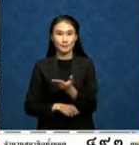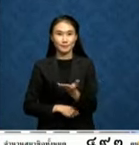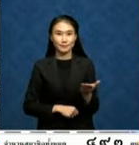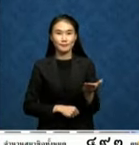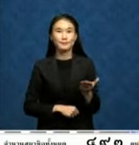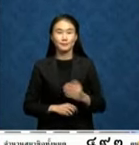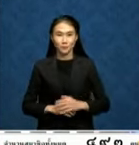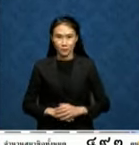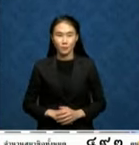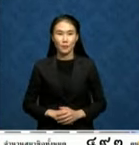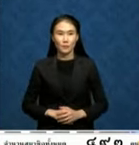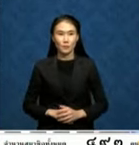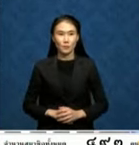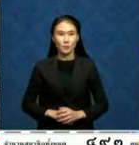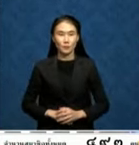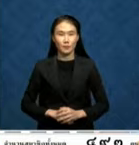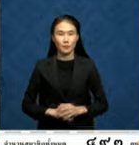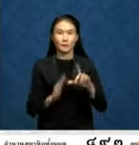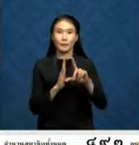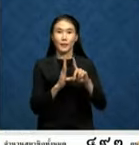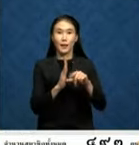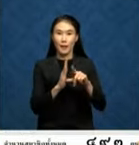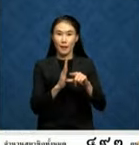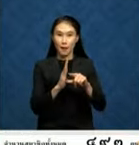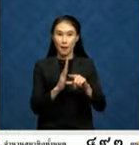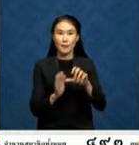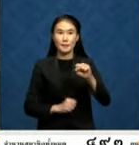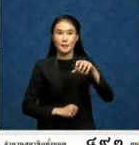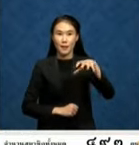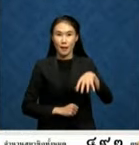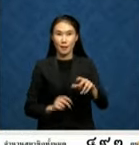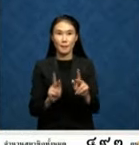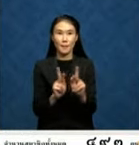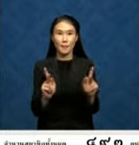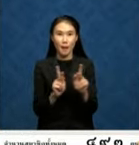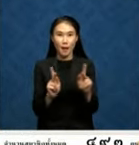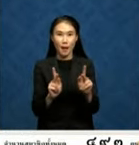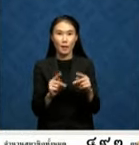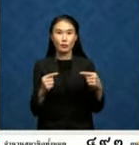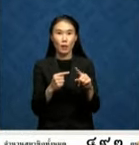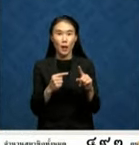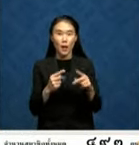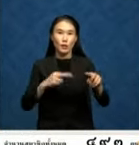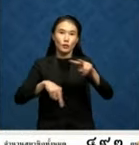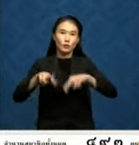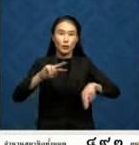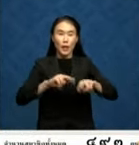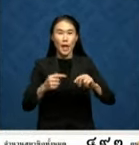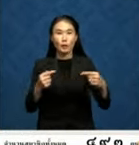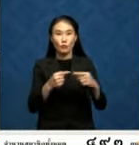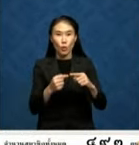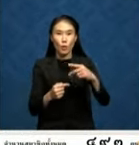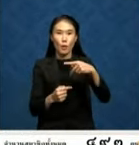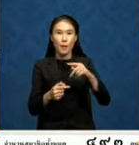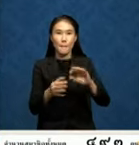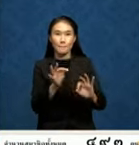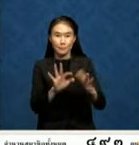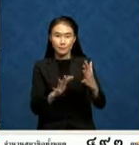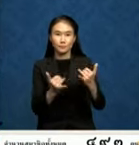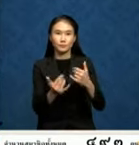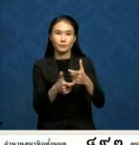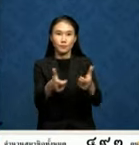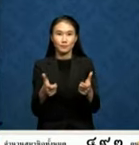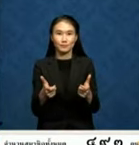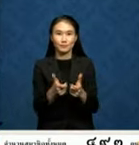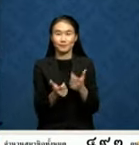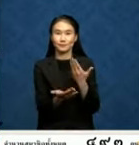ฒน์ลีสมบัติไพบูลย์เลขาธิการสำนักงานคณะกรรมการกำกับกิจการพลังงานขอนำเสนอรายงานประจำปีงบประ